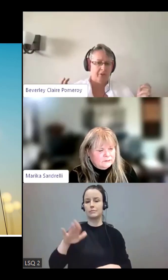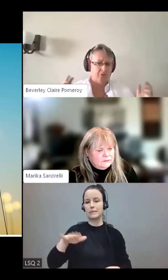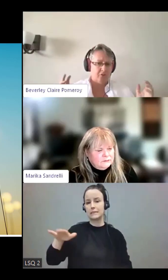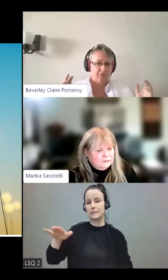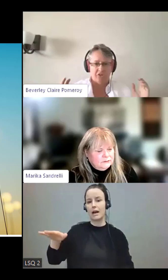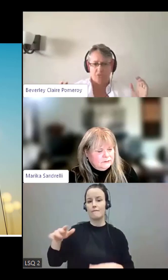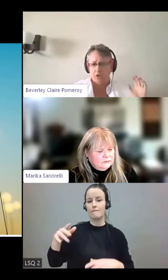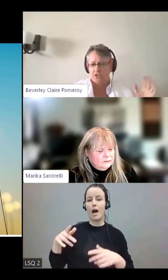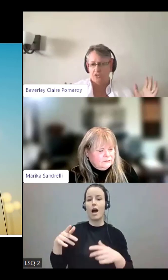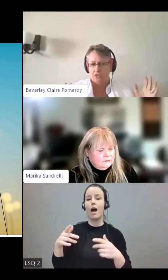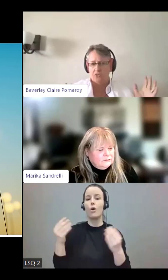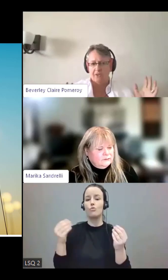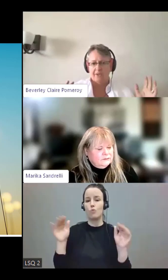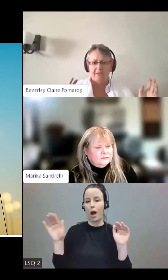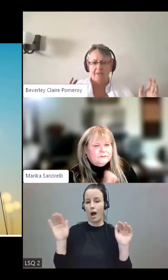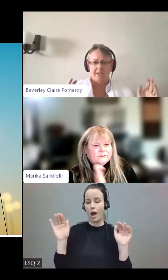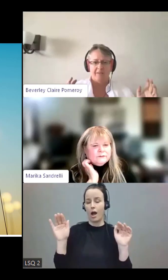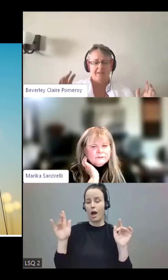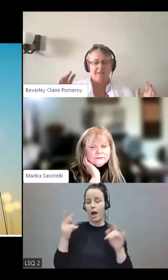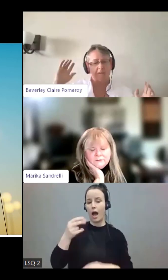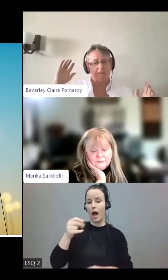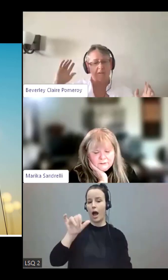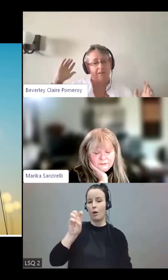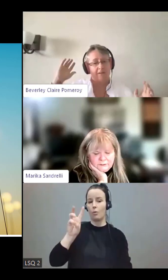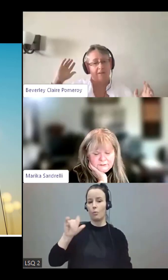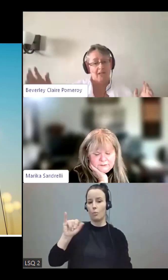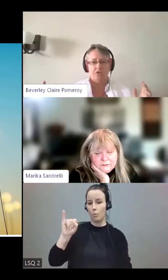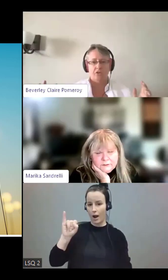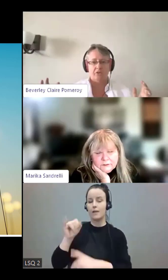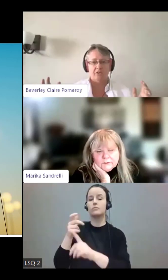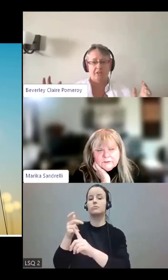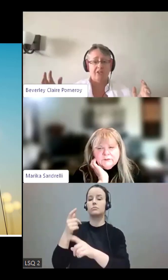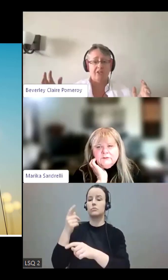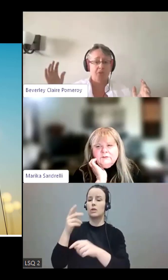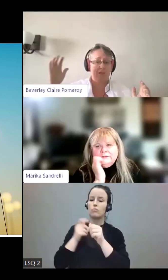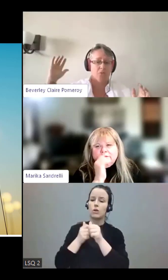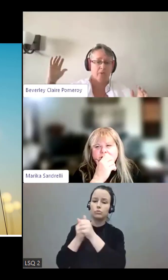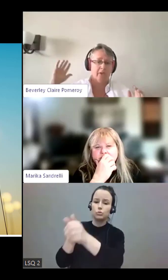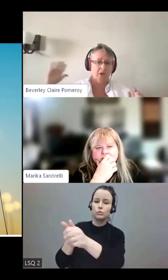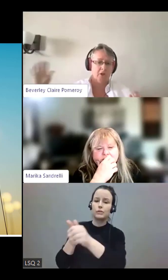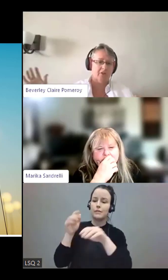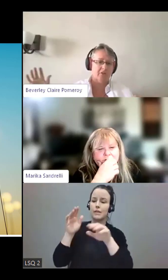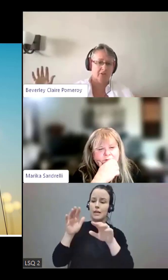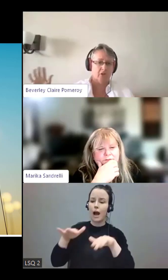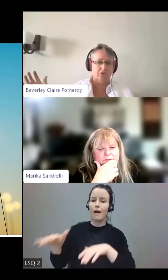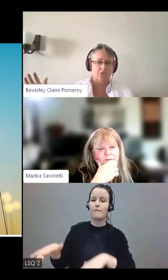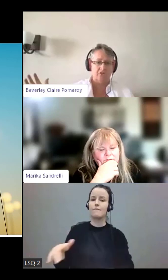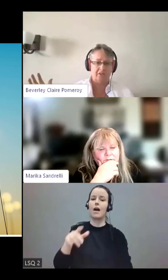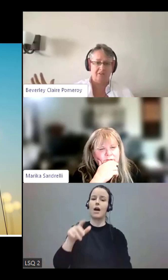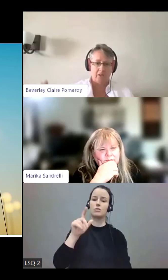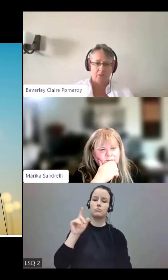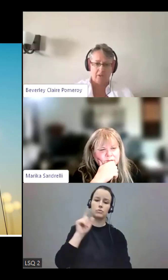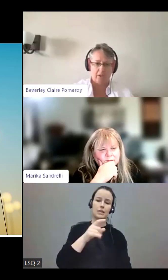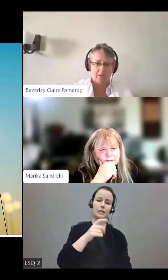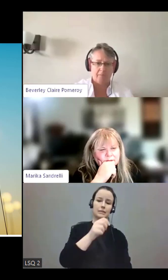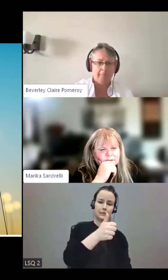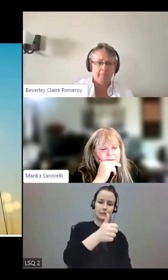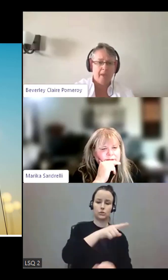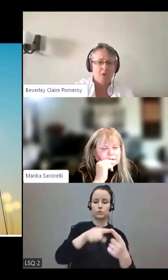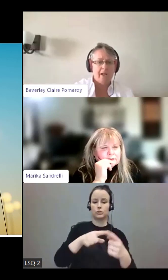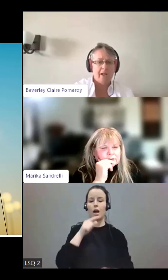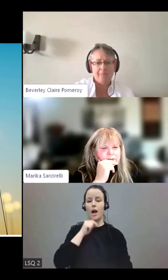an, 10, 18 et à 32 ans. Et c'est une des études les plus longues qui existent. Et ce produit, c'est